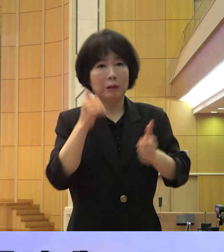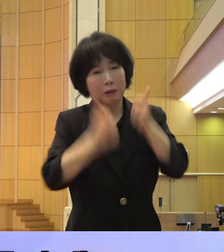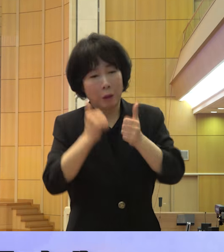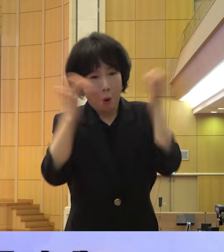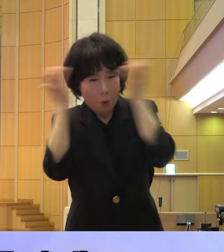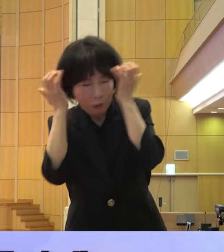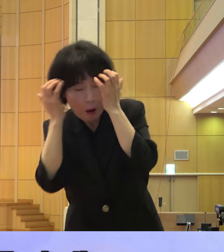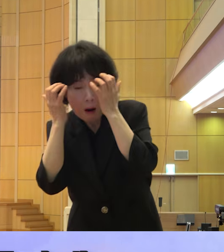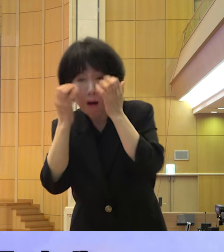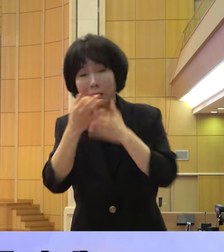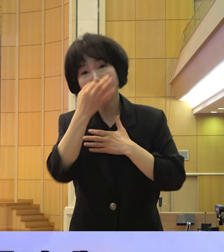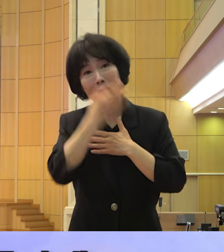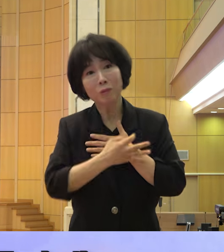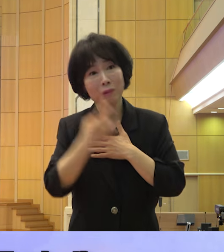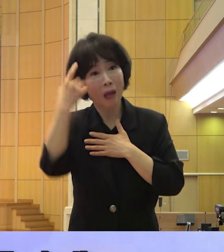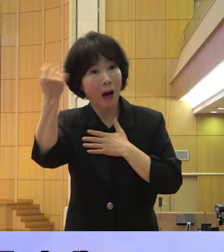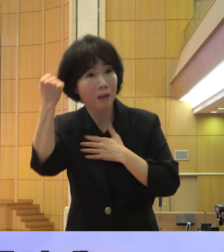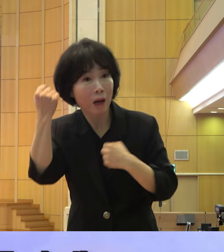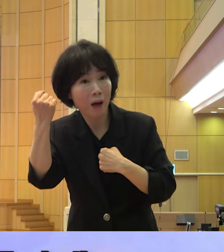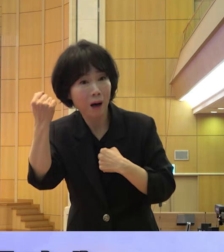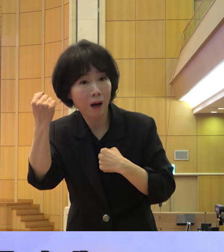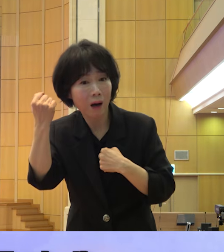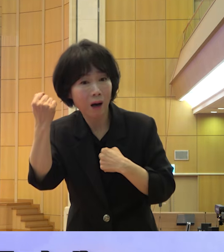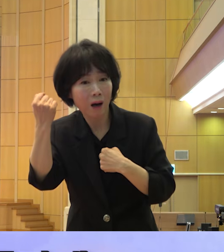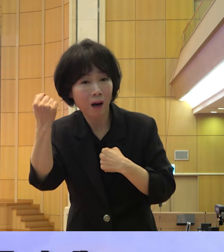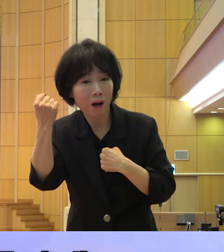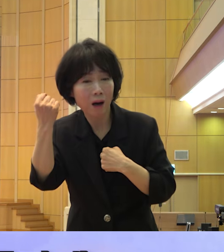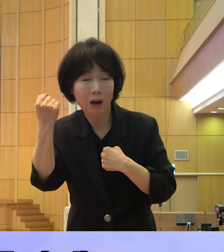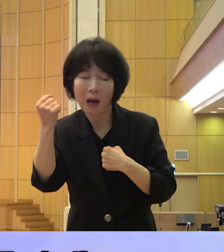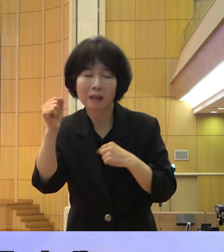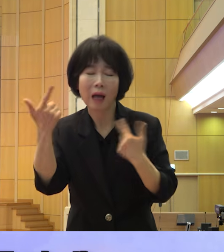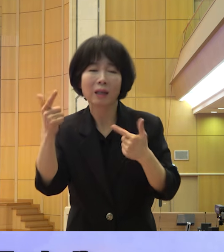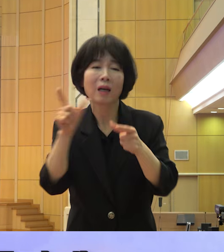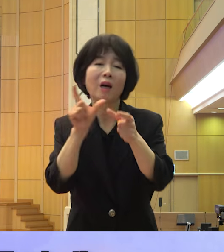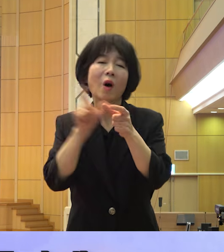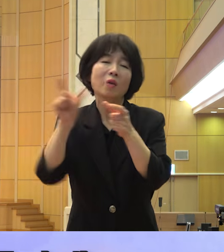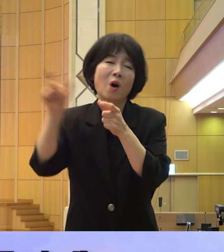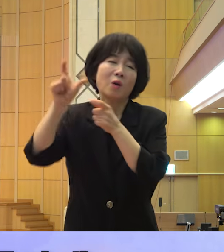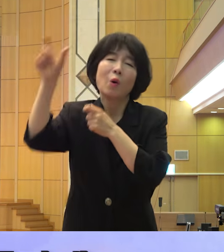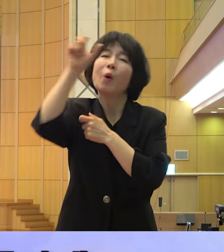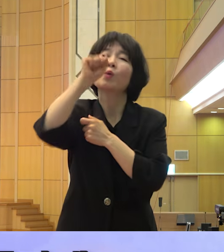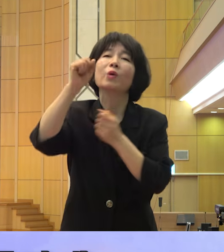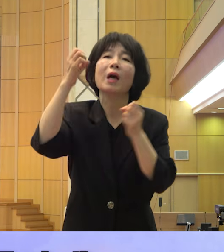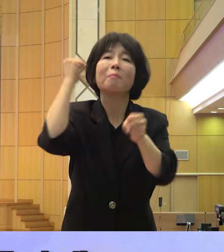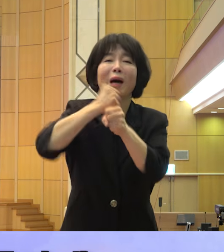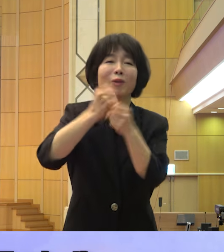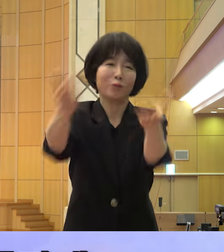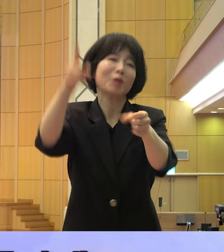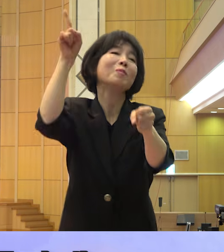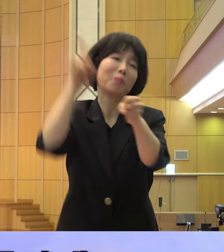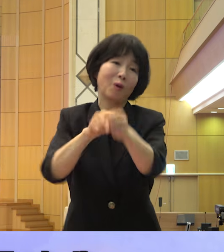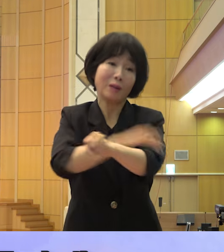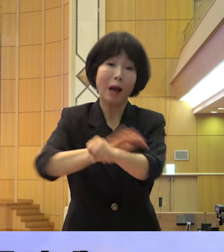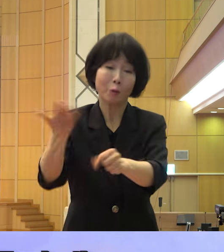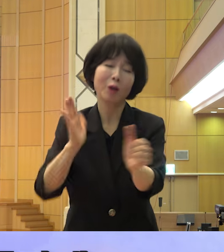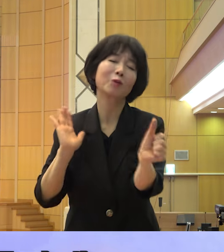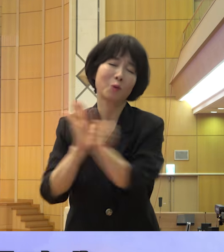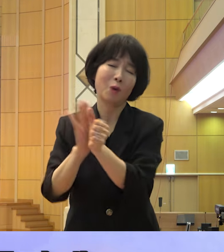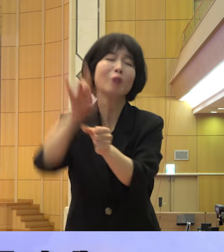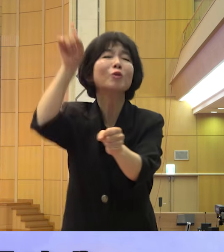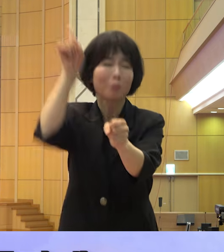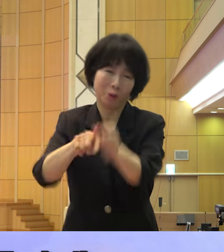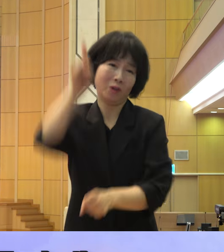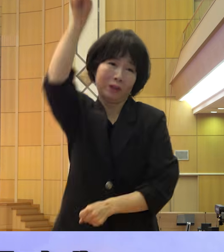시련이요 고통이요 고난으로만 생각하고 있잖아요. 더 좋게 해주시려고 잘되게